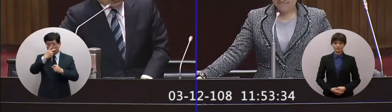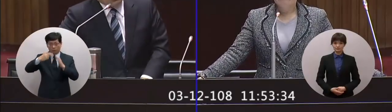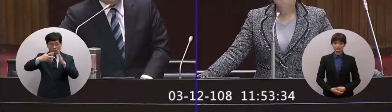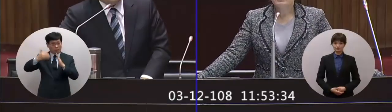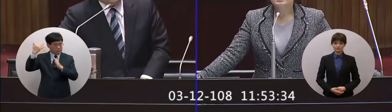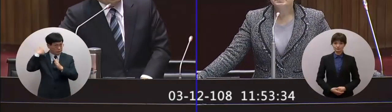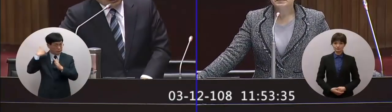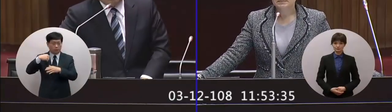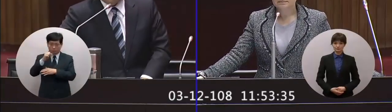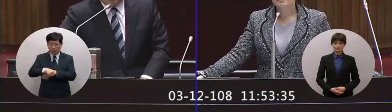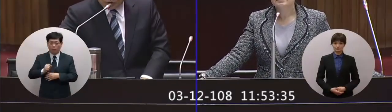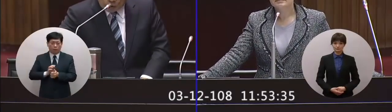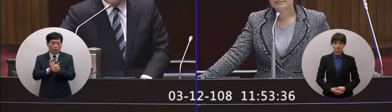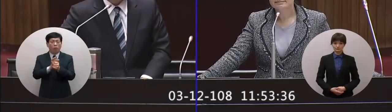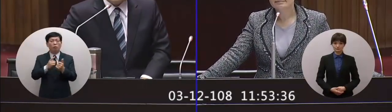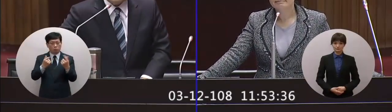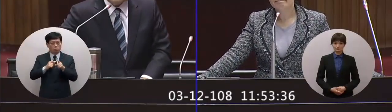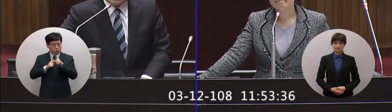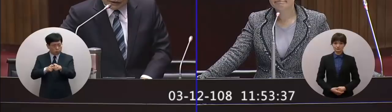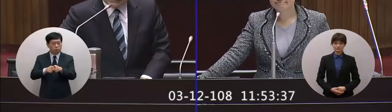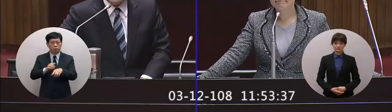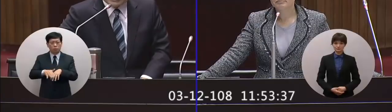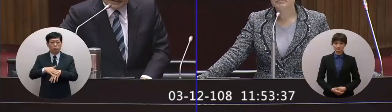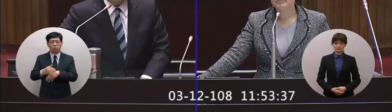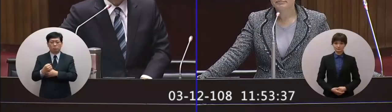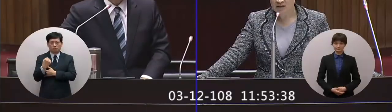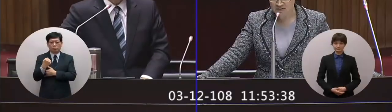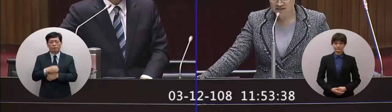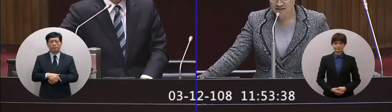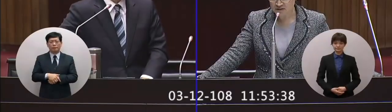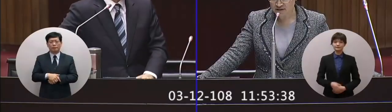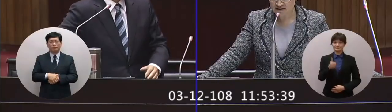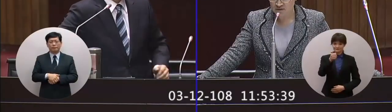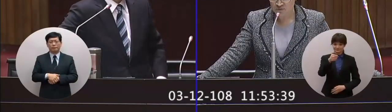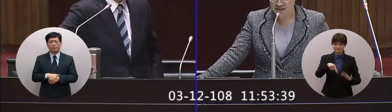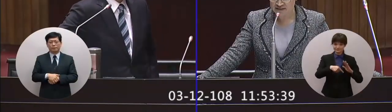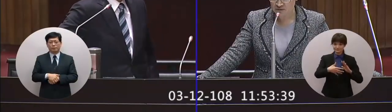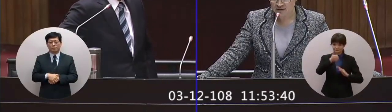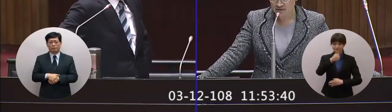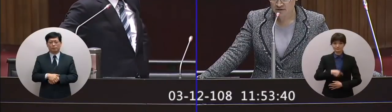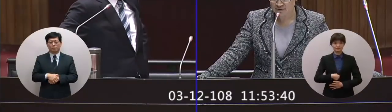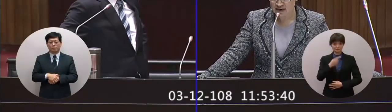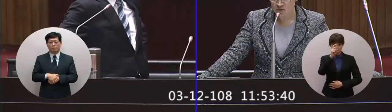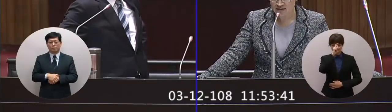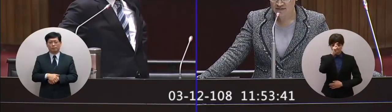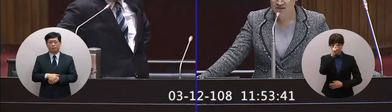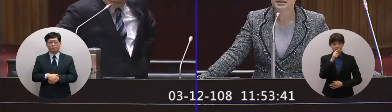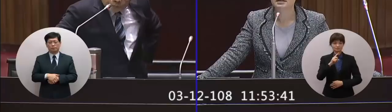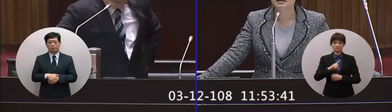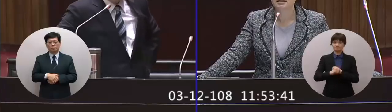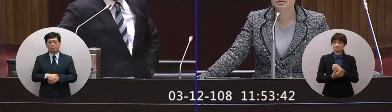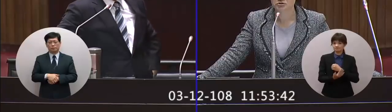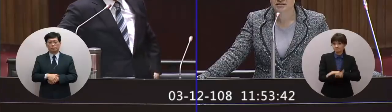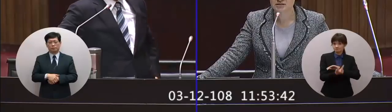长时已经推动，我们都梗续积极来进行。 好，谢谢院长，我们也希望能够加快